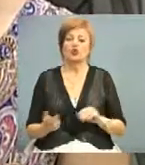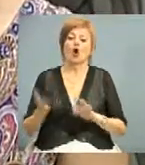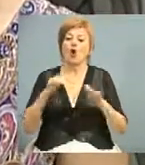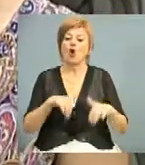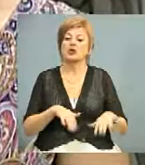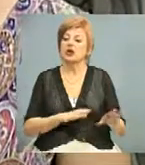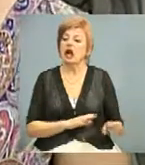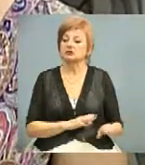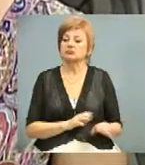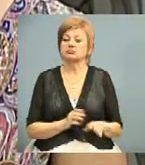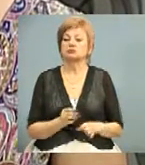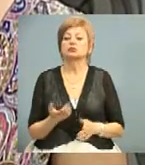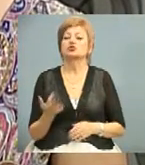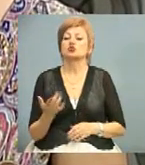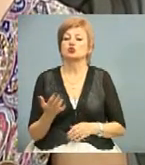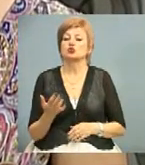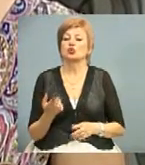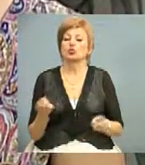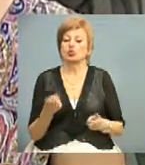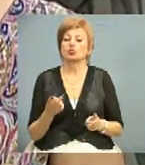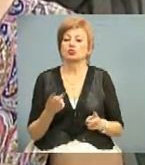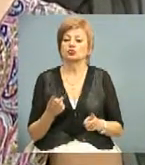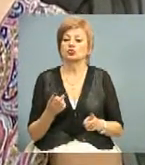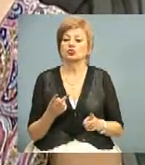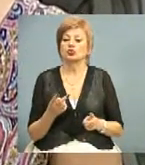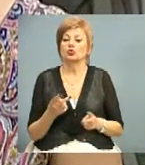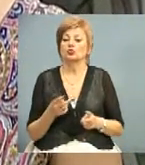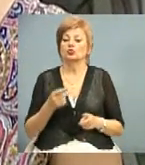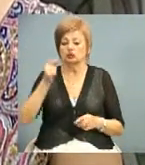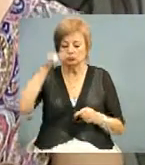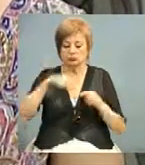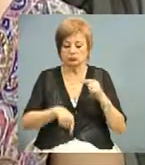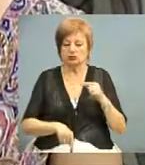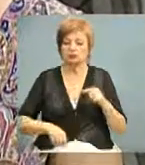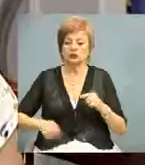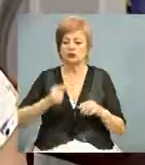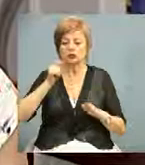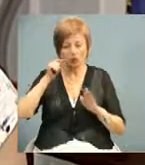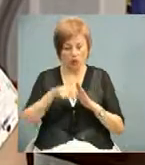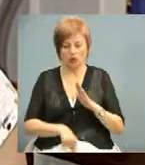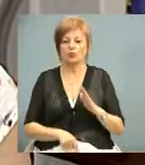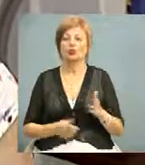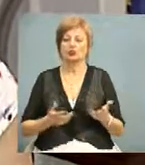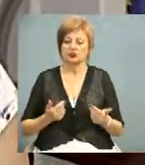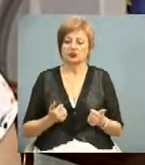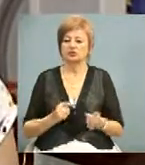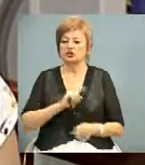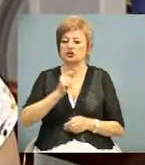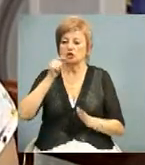він, напевно, скільки там треба плисти, щоб дістатись до дна? Глибоководні? Чи як? Ну